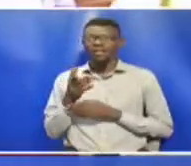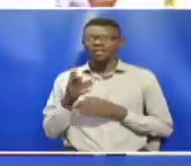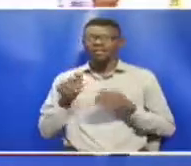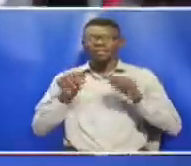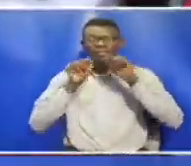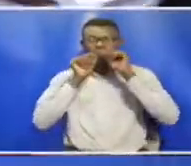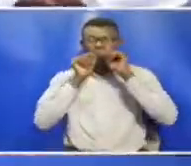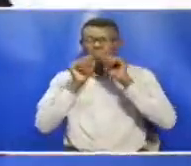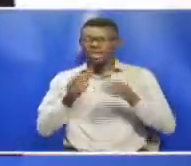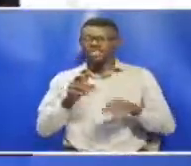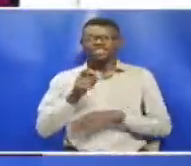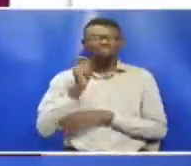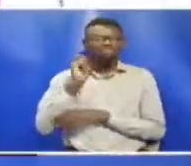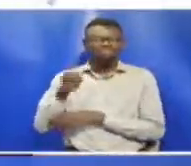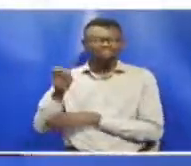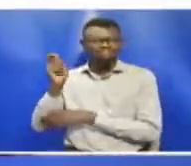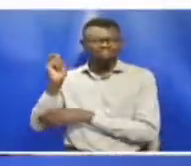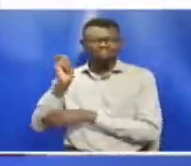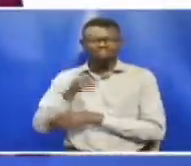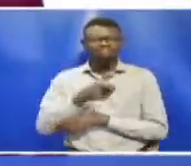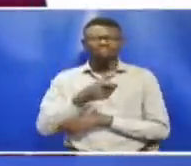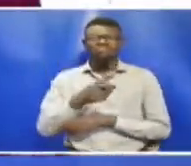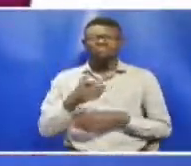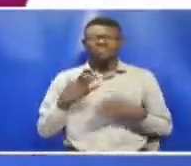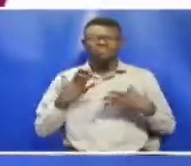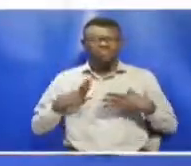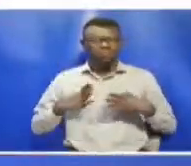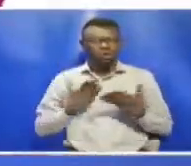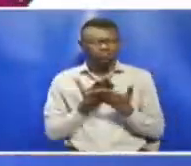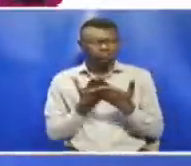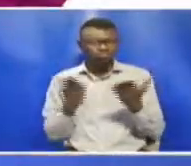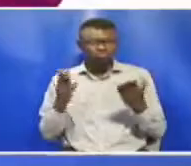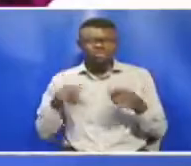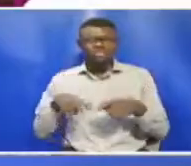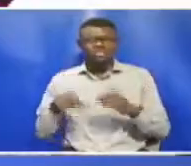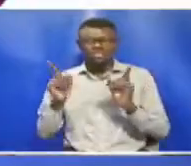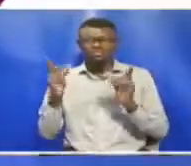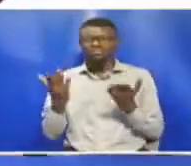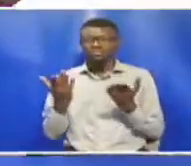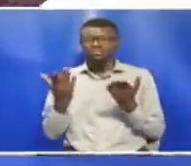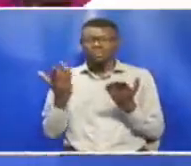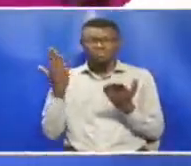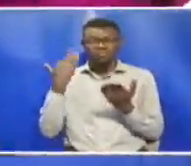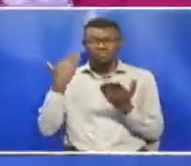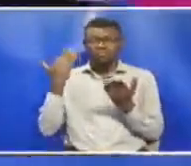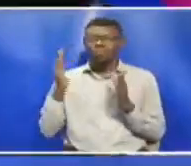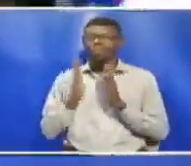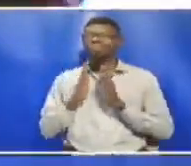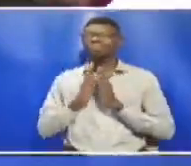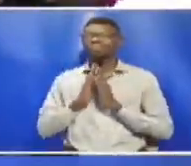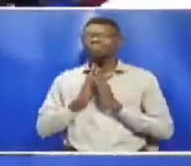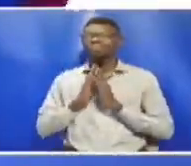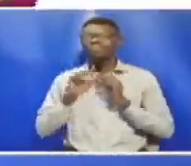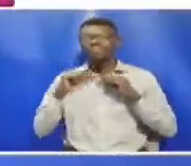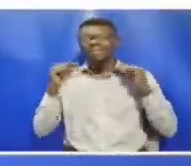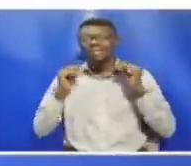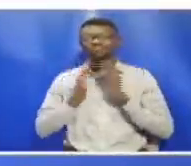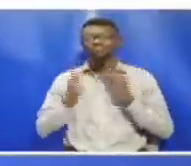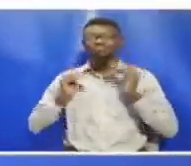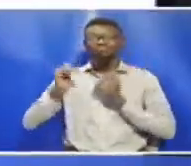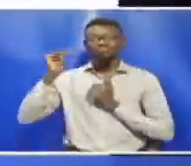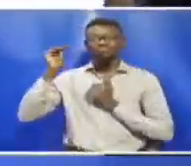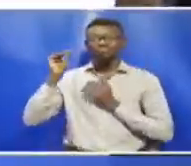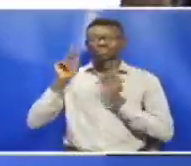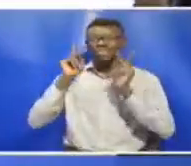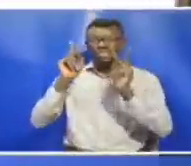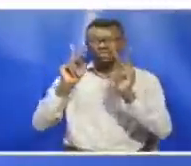baraka zake za kwanza kwa umate huu. Anyolo amehudumu kama askofu mkuu wa jimbo kuu la Kisumu tangu tarehe 12 mwezi